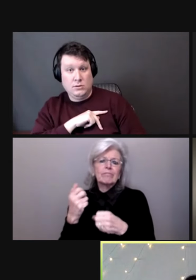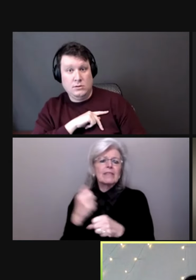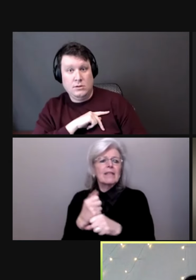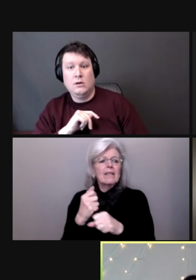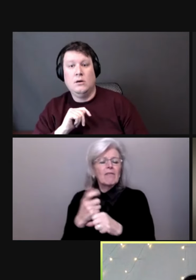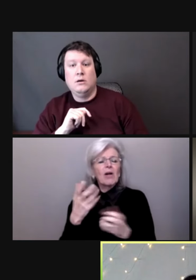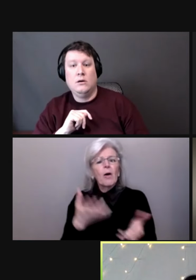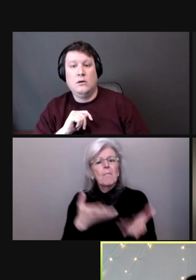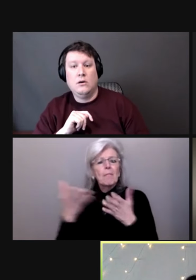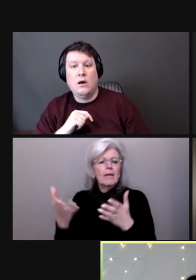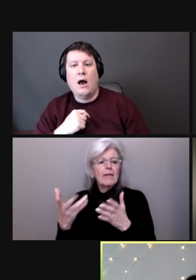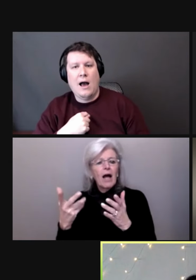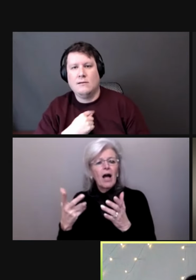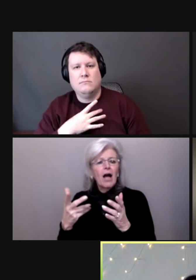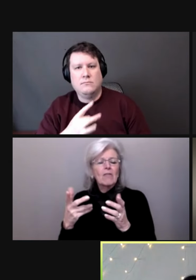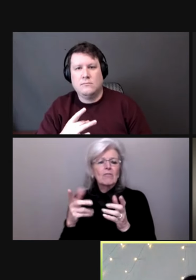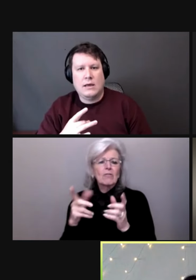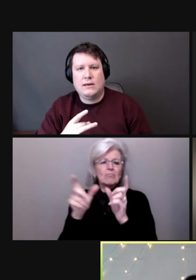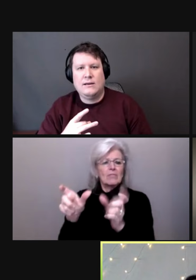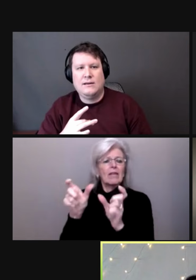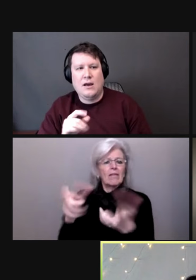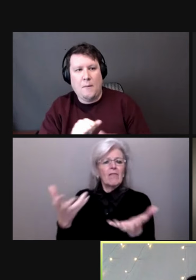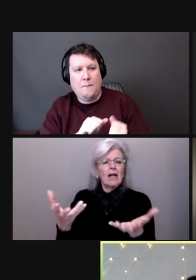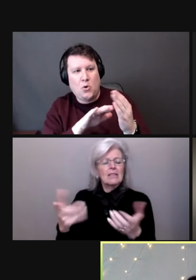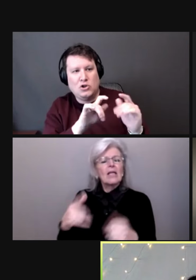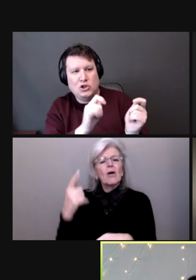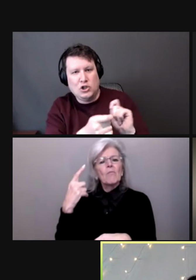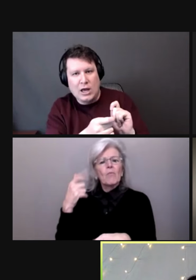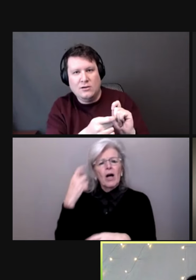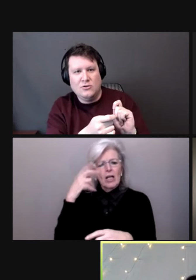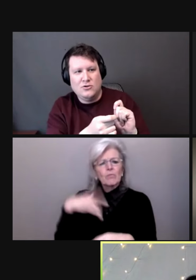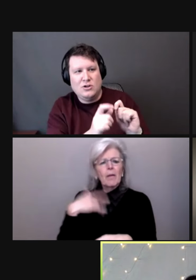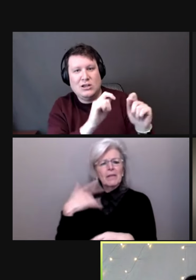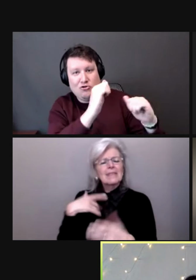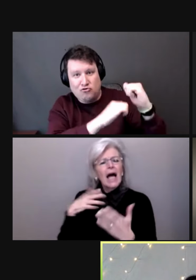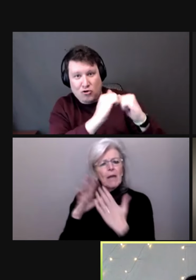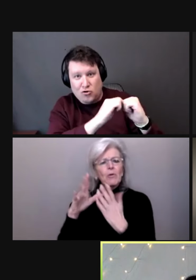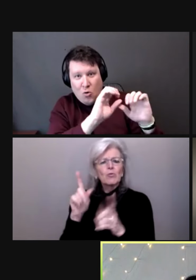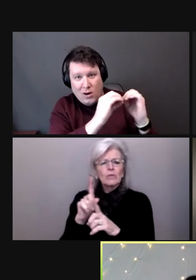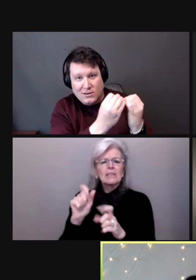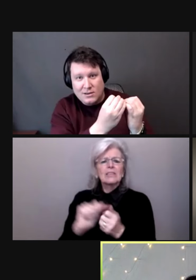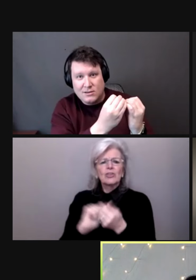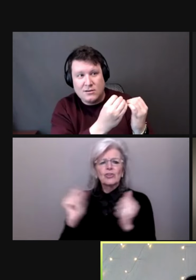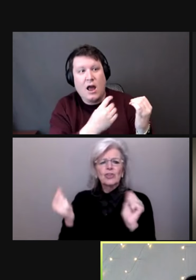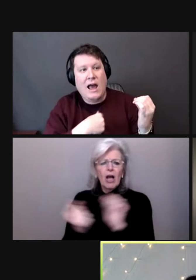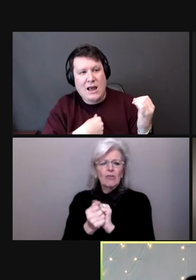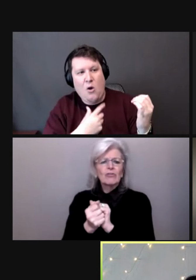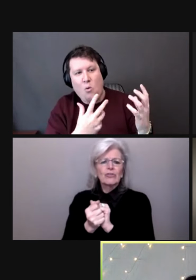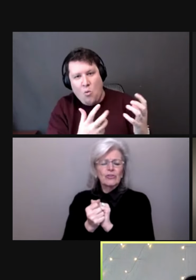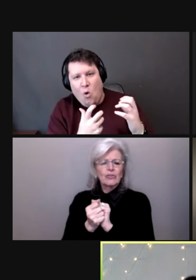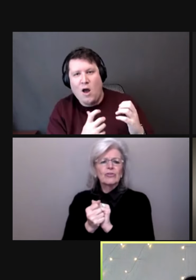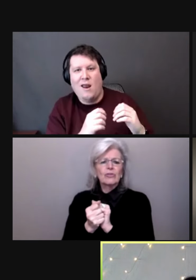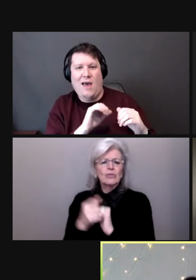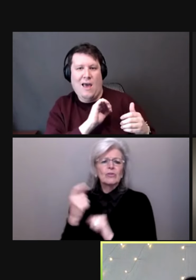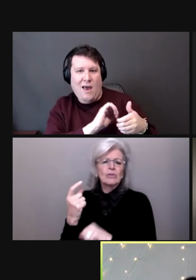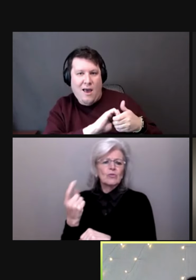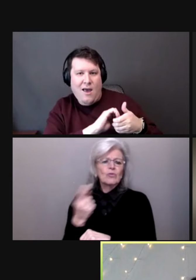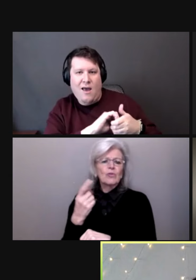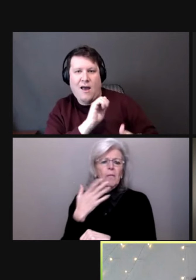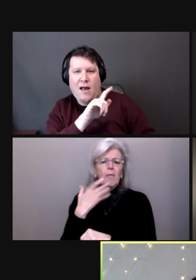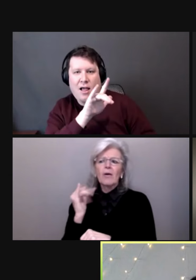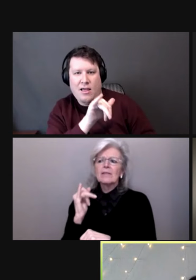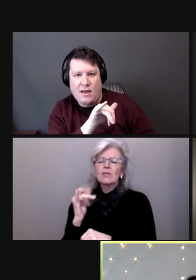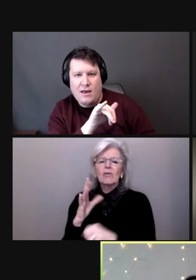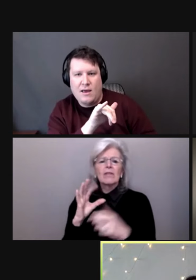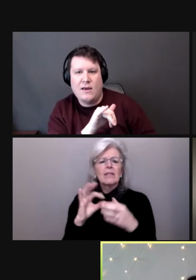plaidoyer parce que je me rends que les approches aussi changent et c'est toujours bon d'avoir quelques alliés